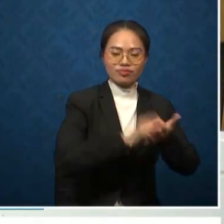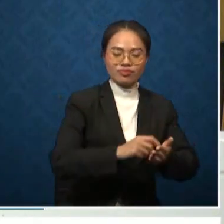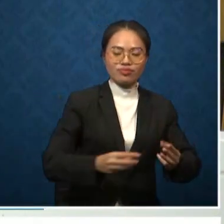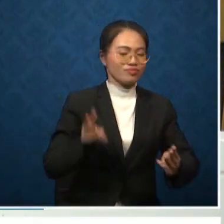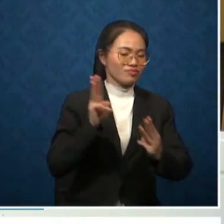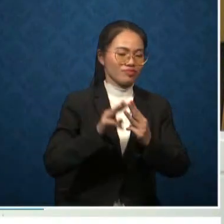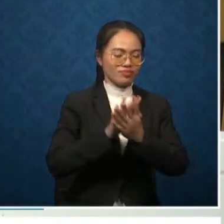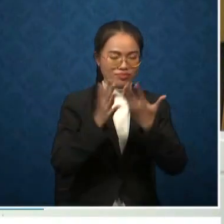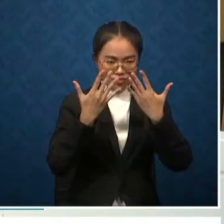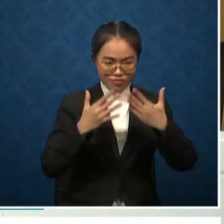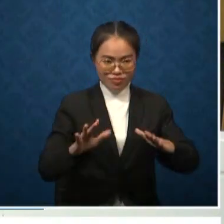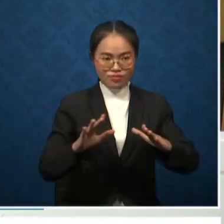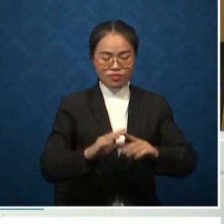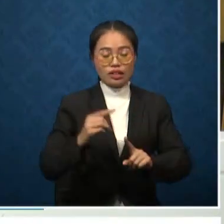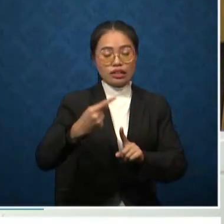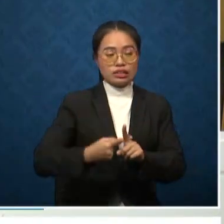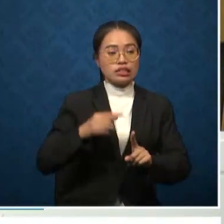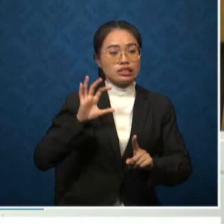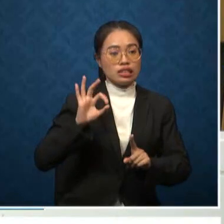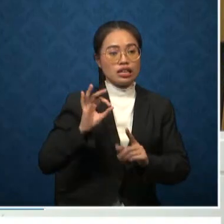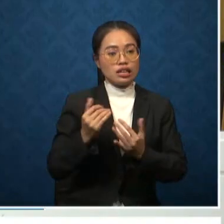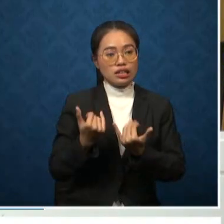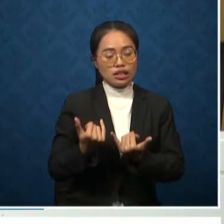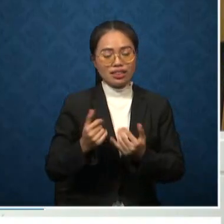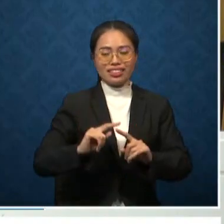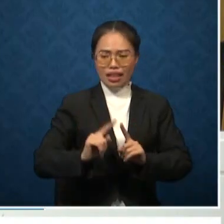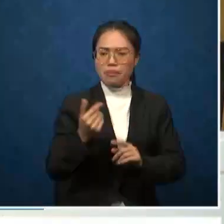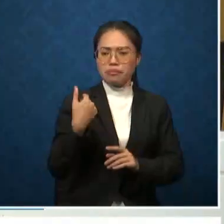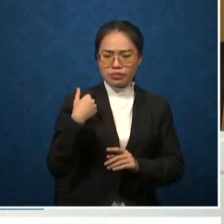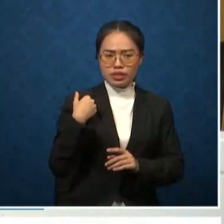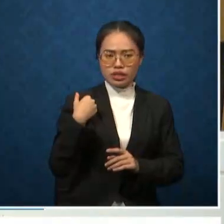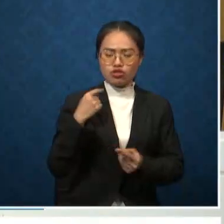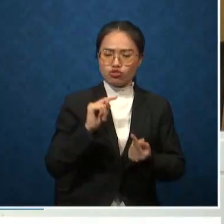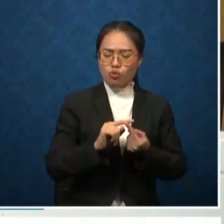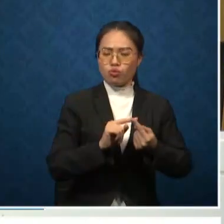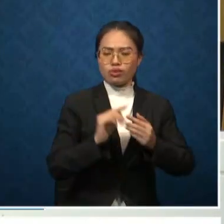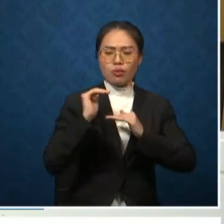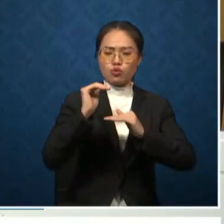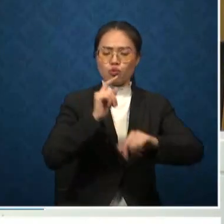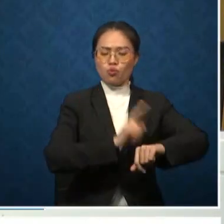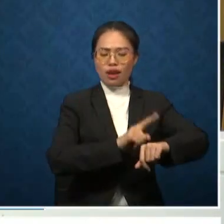ครับเพราะฉะนั้นจึงเป็นที่มาในเดือนกันยายนแต่ว่ามันมีเงื่อนไขในเรื่องของเวลาอีกอันหนึ่งคือเรื่องของ